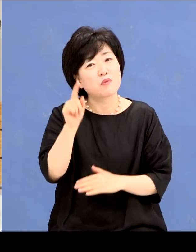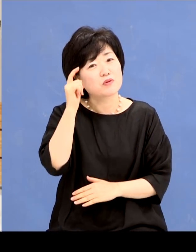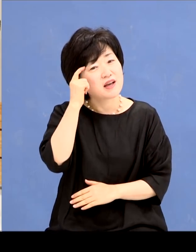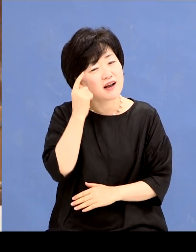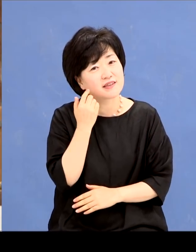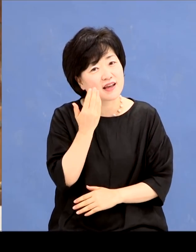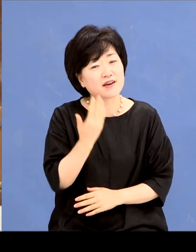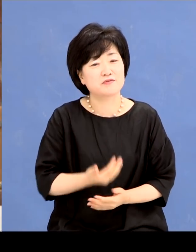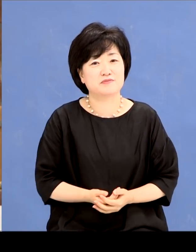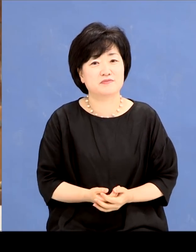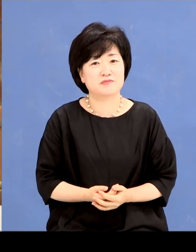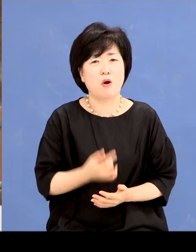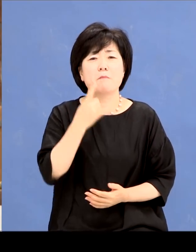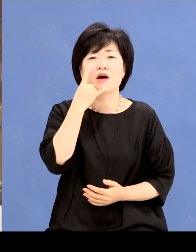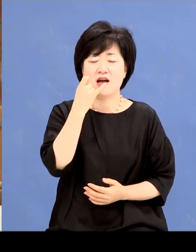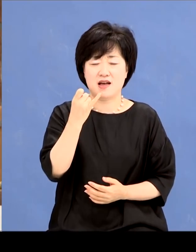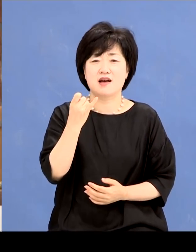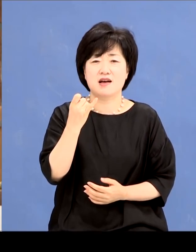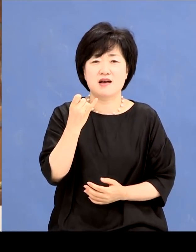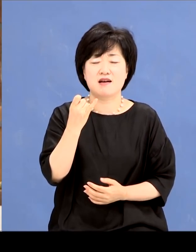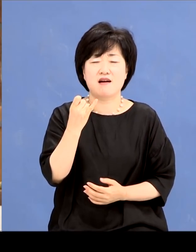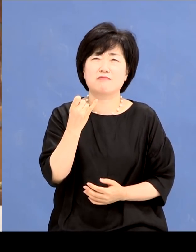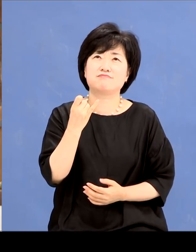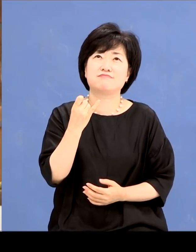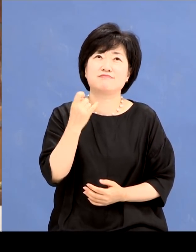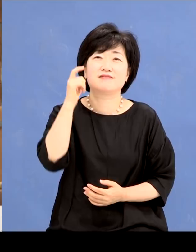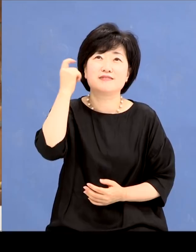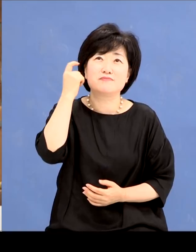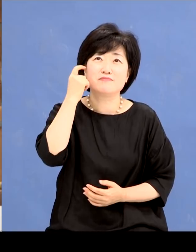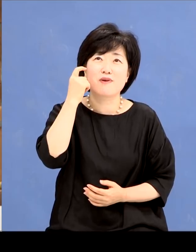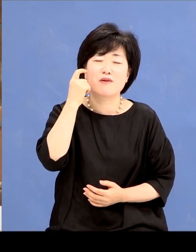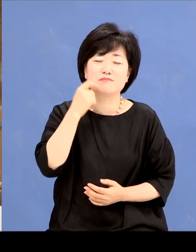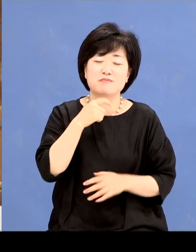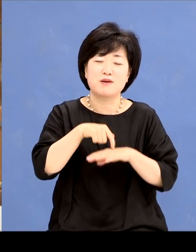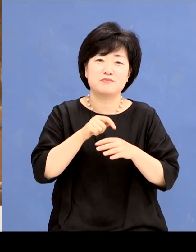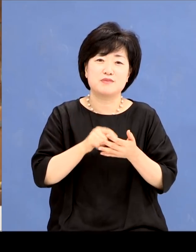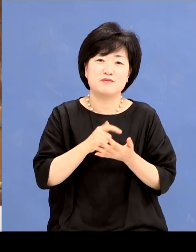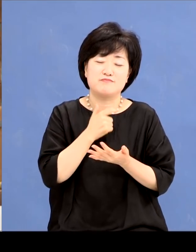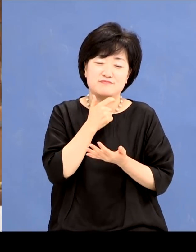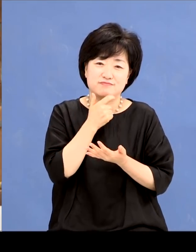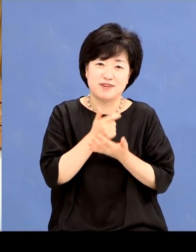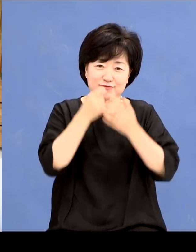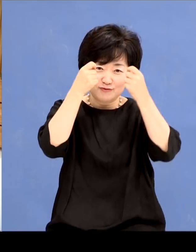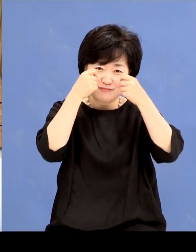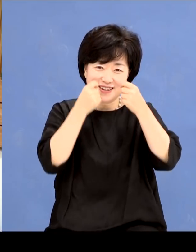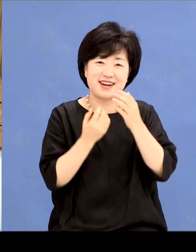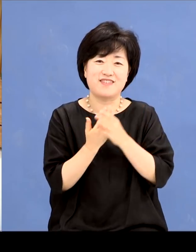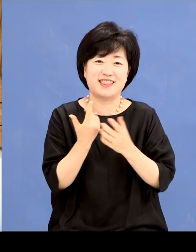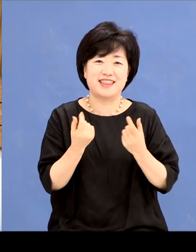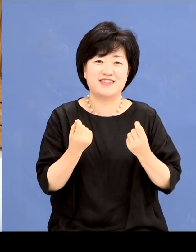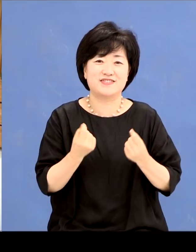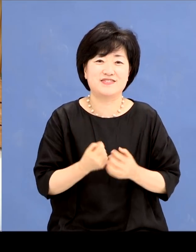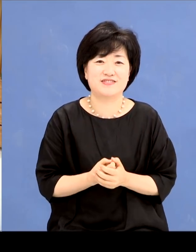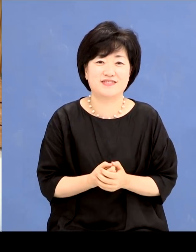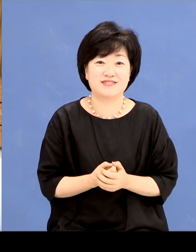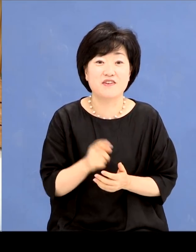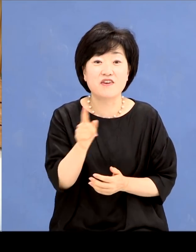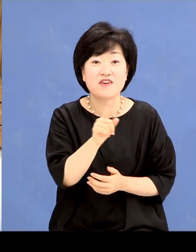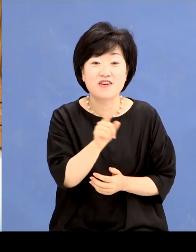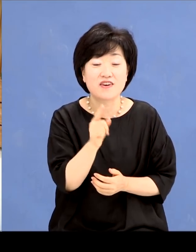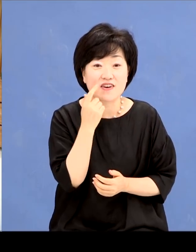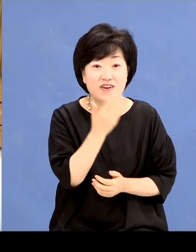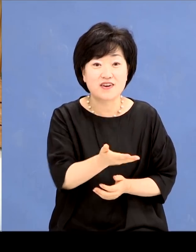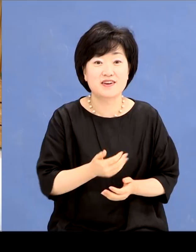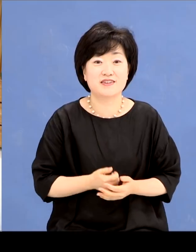먼저 떠오르세요? 사실 엄마라는 말은 네. 듣기만 해도 뭉클한 단어인 그래요. 것 같아요. 예, 눈물 날 것 같아요. 요한 씨 얘기는